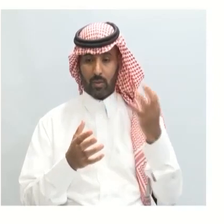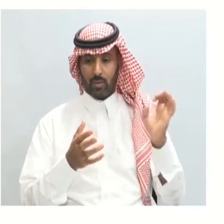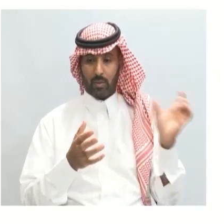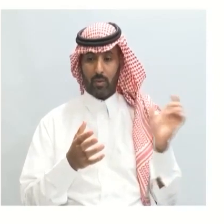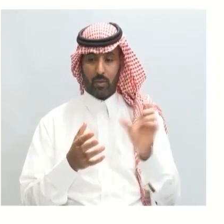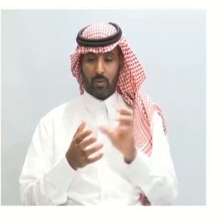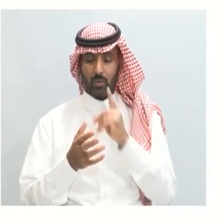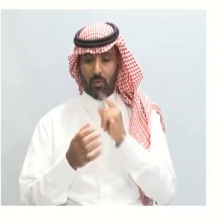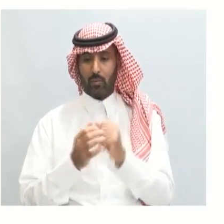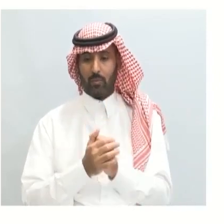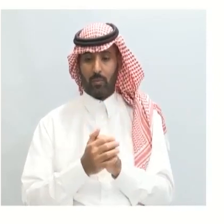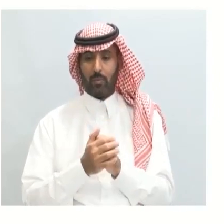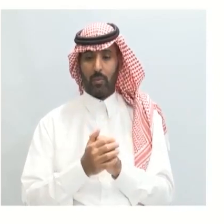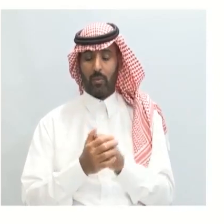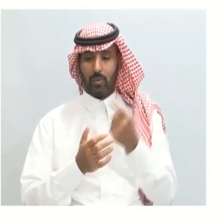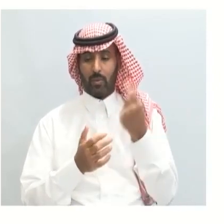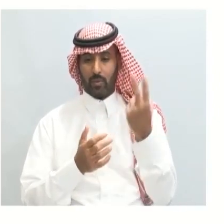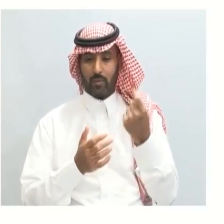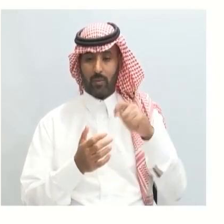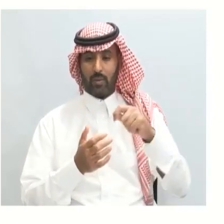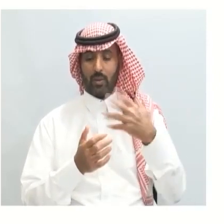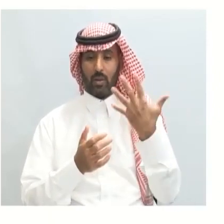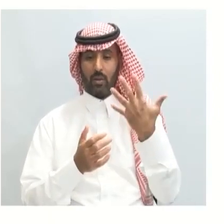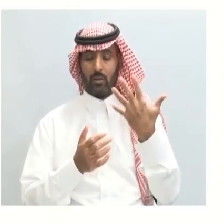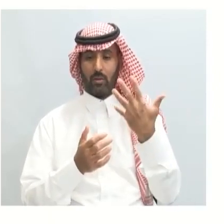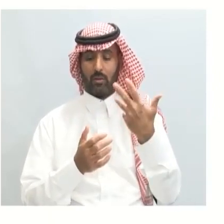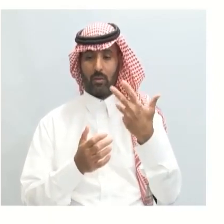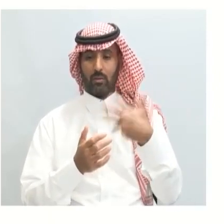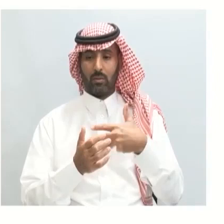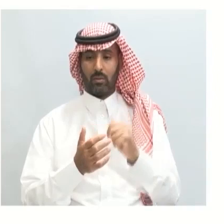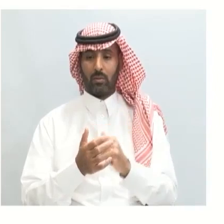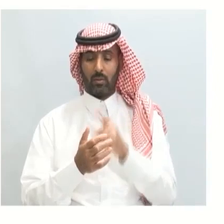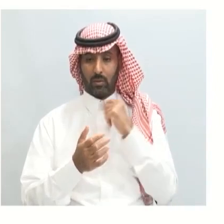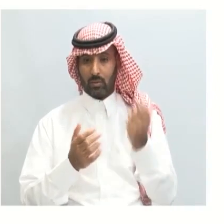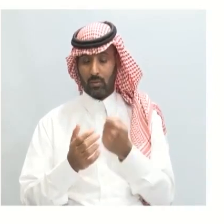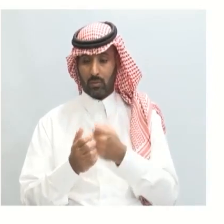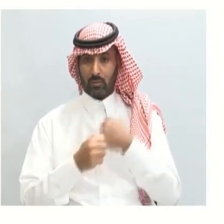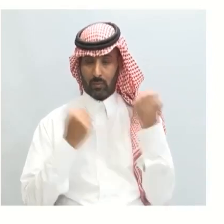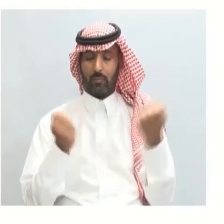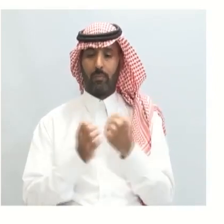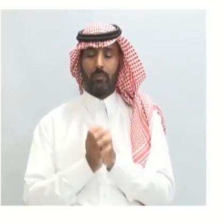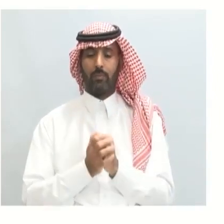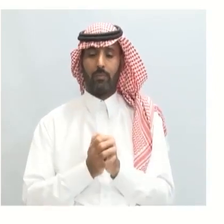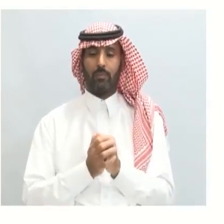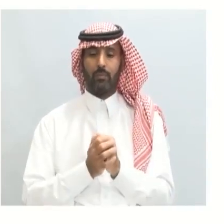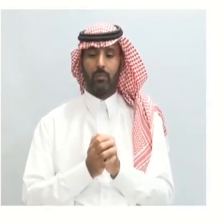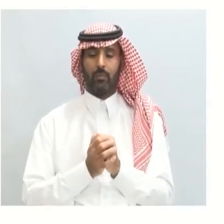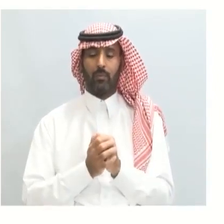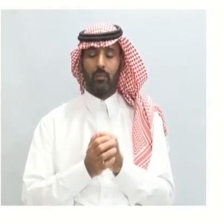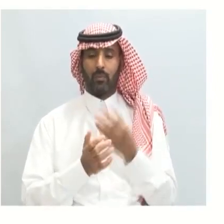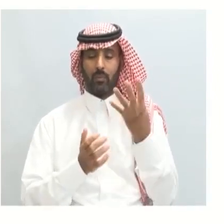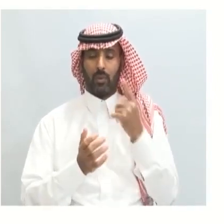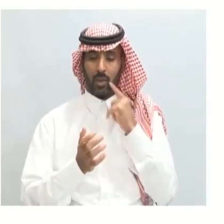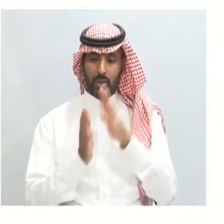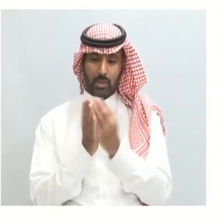معنويه وهي هنا لدينا اذا الاجابه ستكون صحيح مسائل تدريبيه في فقره اربعه